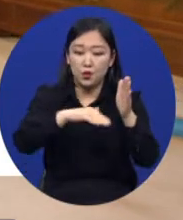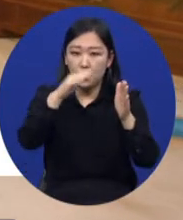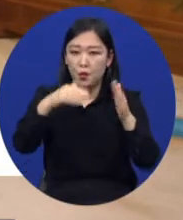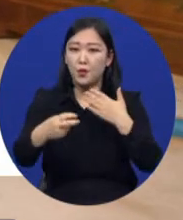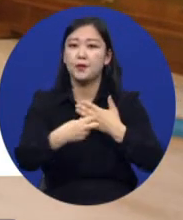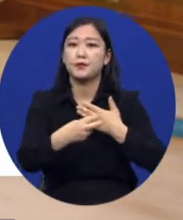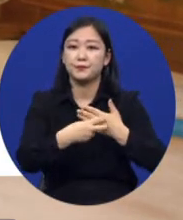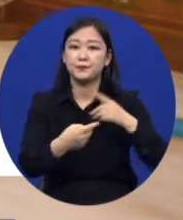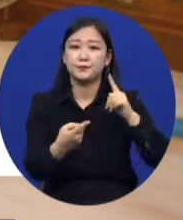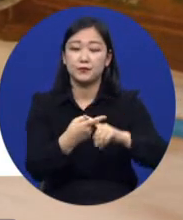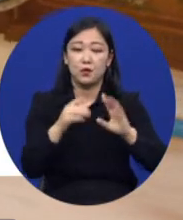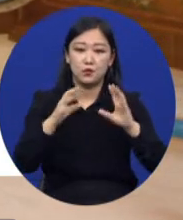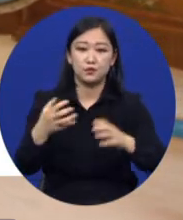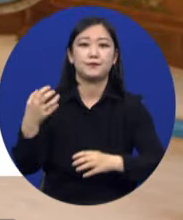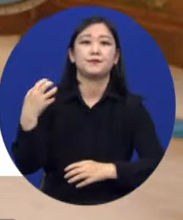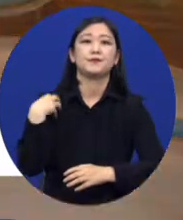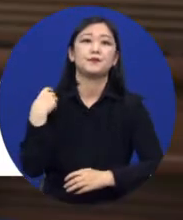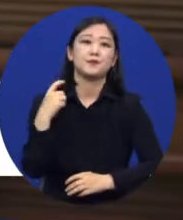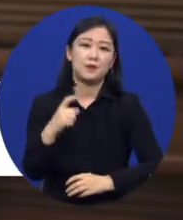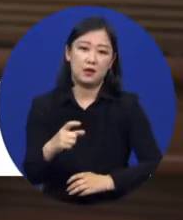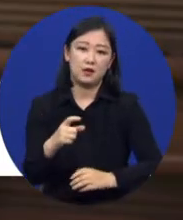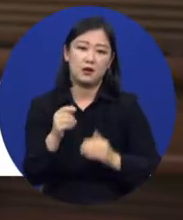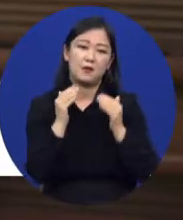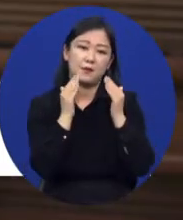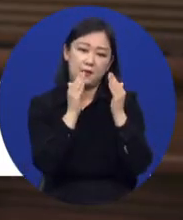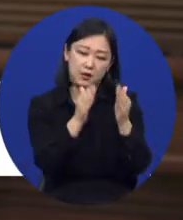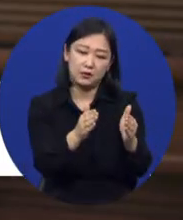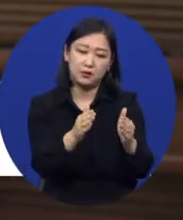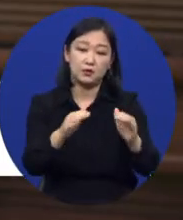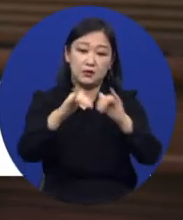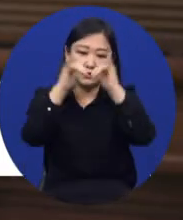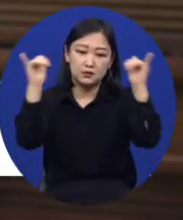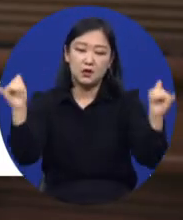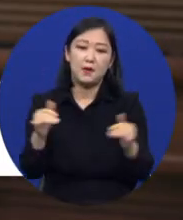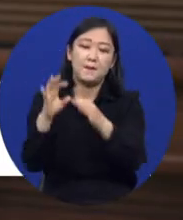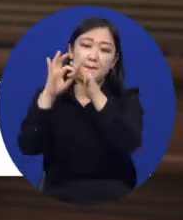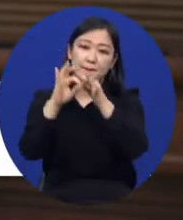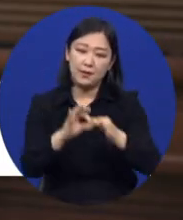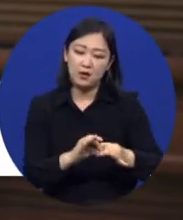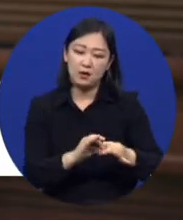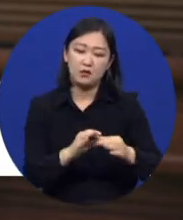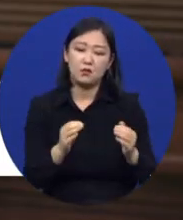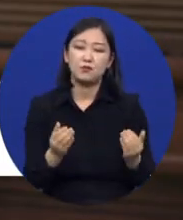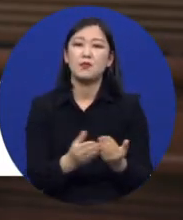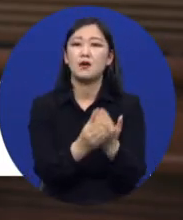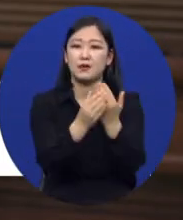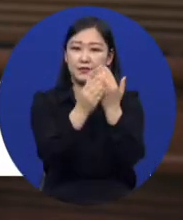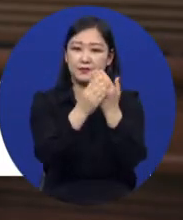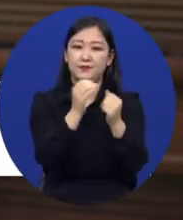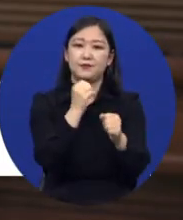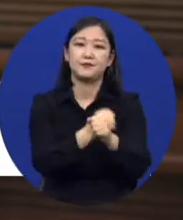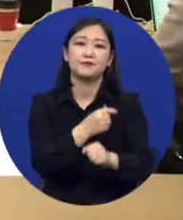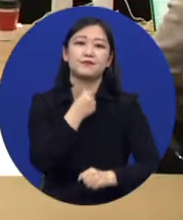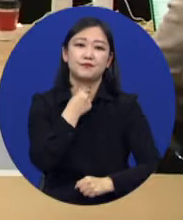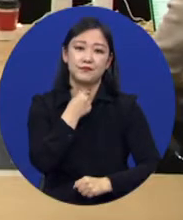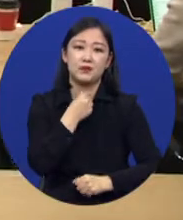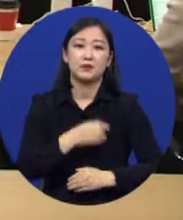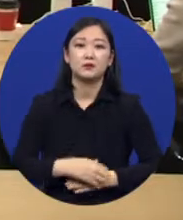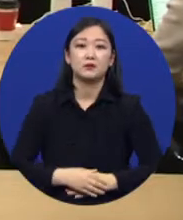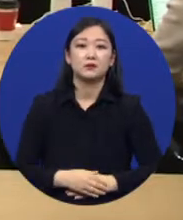국가 책임을 강화하는 방향으로 고 우리 사회가 개수 진정 해 나가길 바랍니다